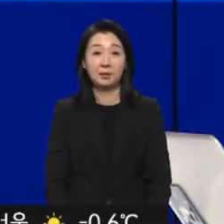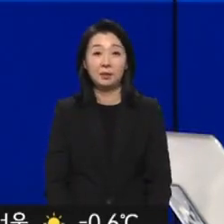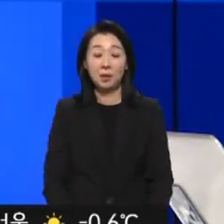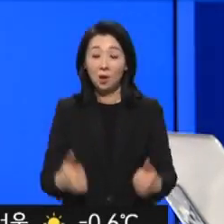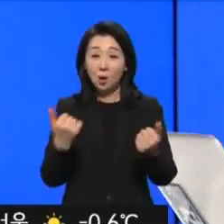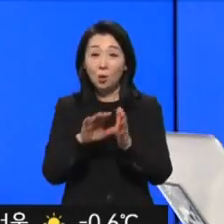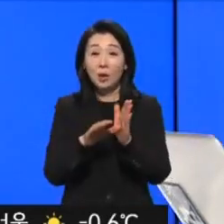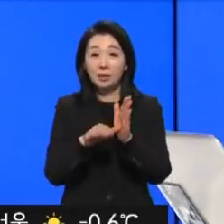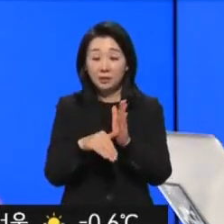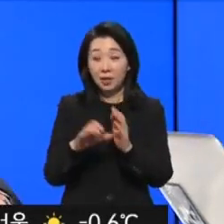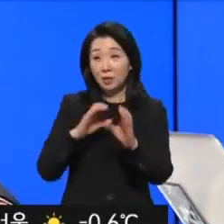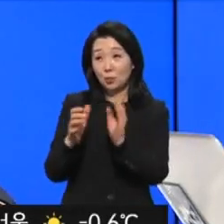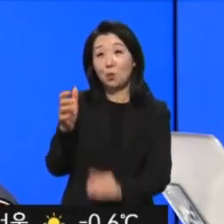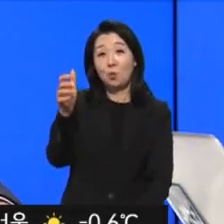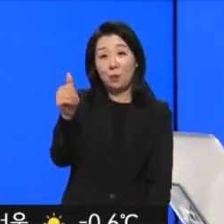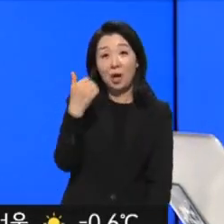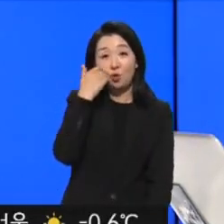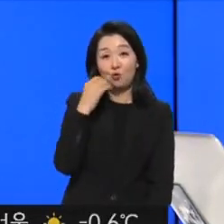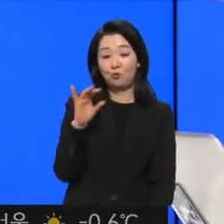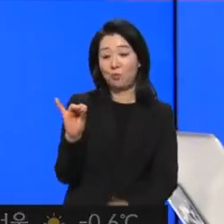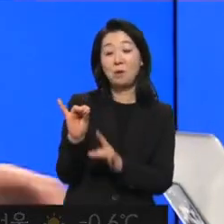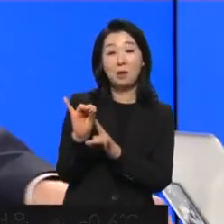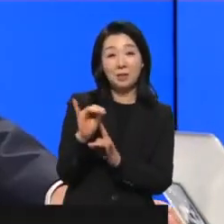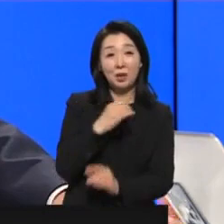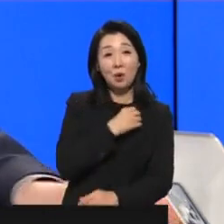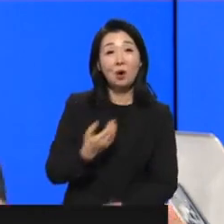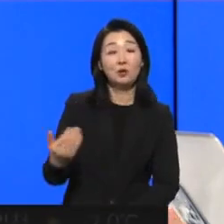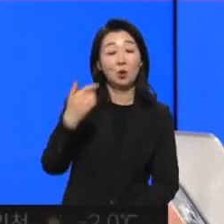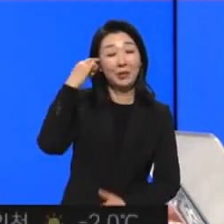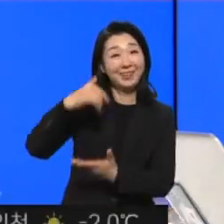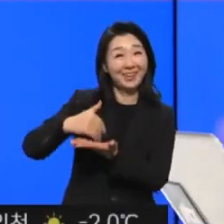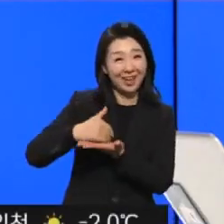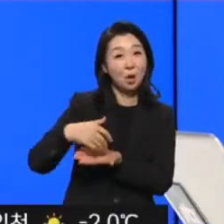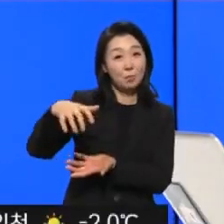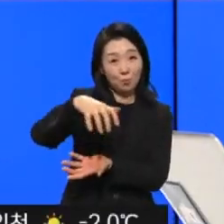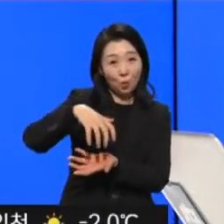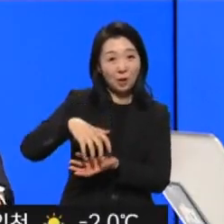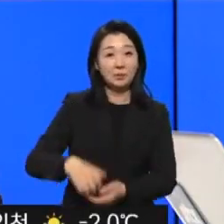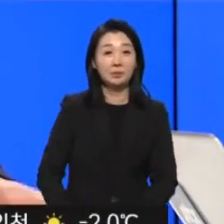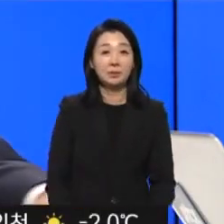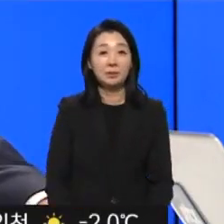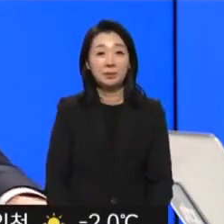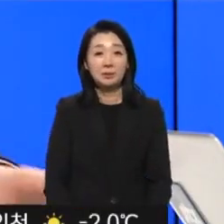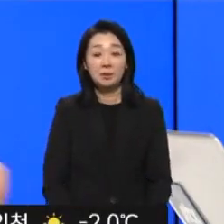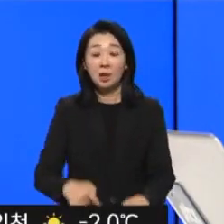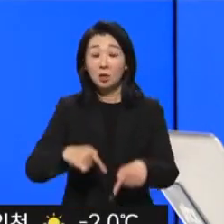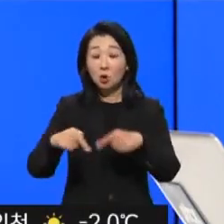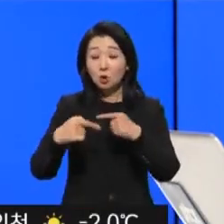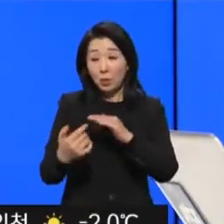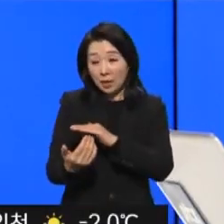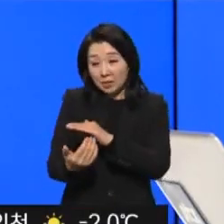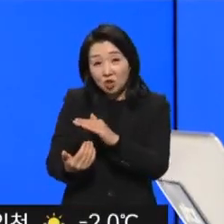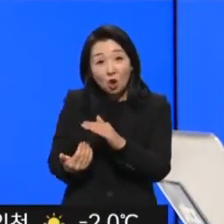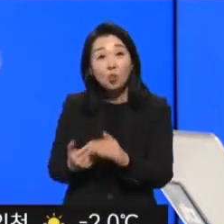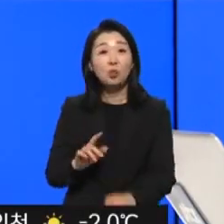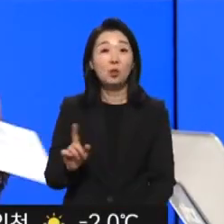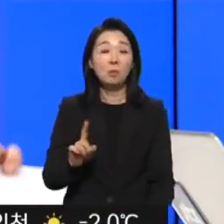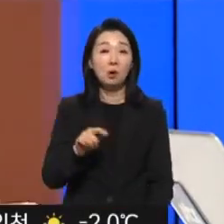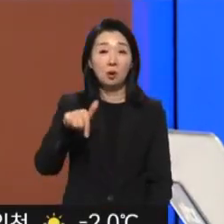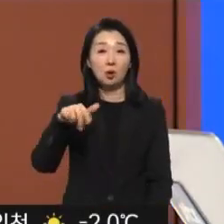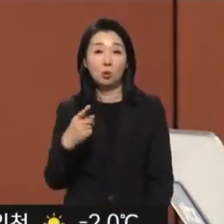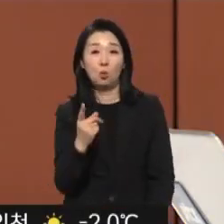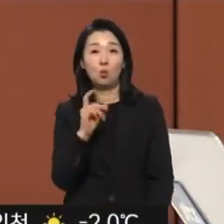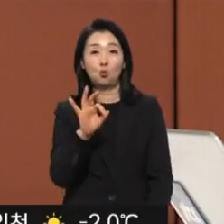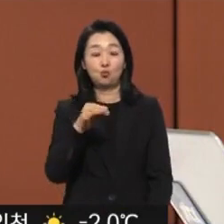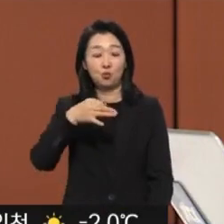회의가 진행되는 동안에는 소통반장 백반장이 정혜원들의 의견을 챙길 예정인데요. 정치부의 그 시작하기 직전에 노웅래 의원에